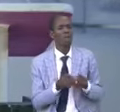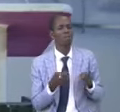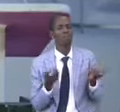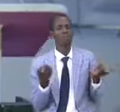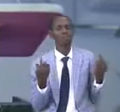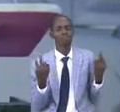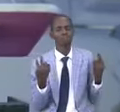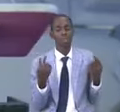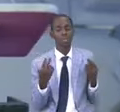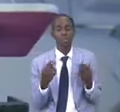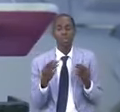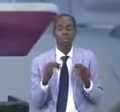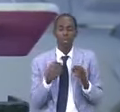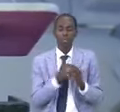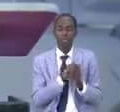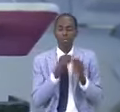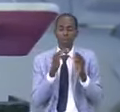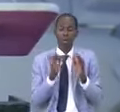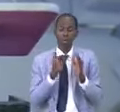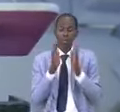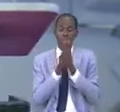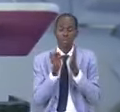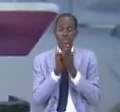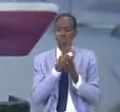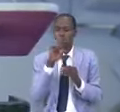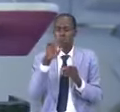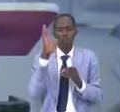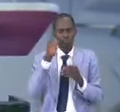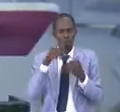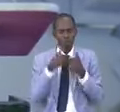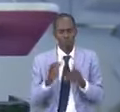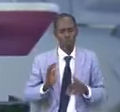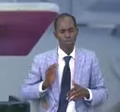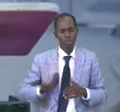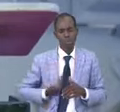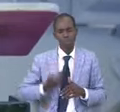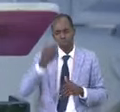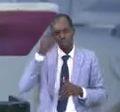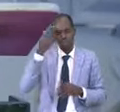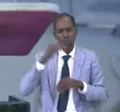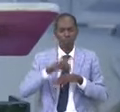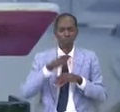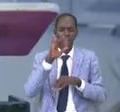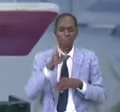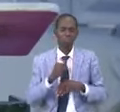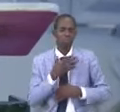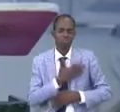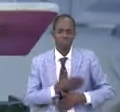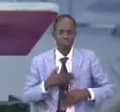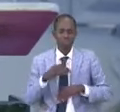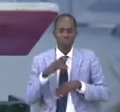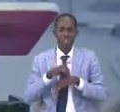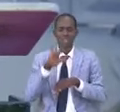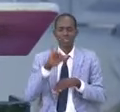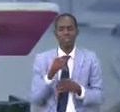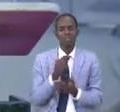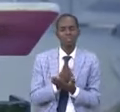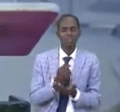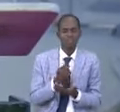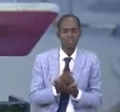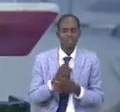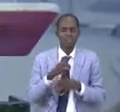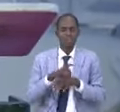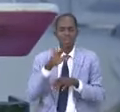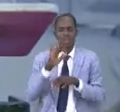personne ne perd son âme la cour des choses d'accord de places les trésor terrestre de succès